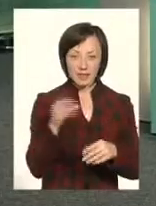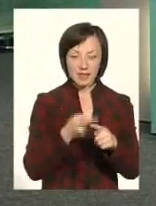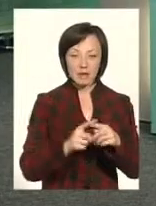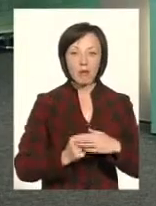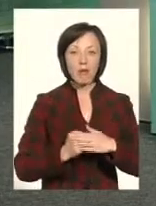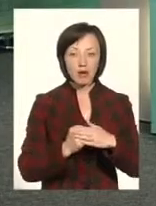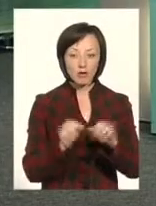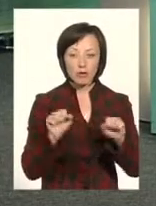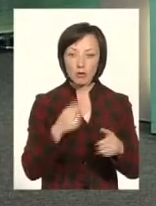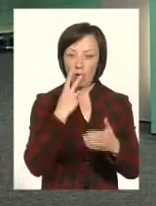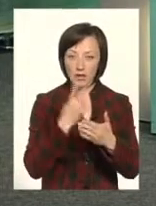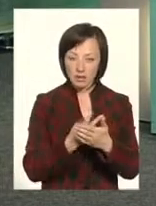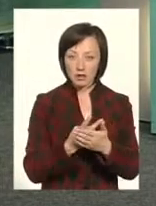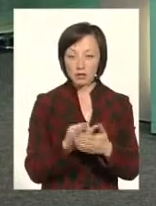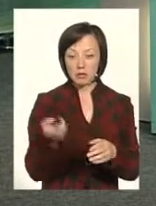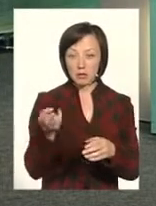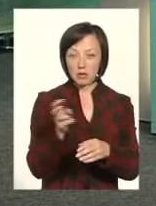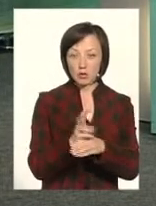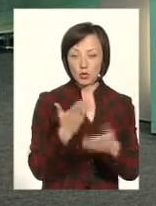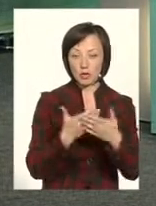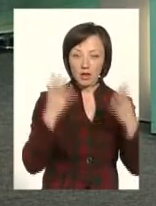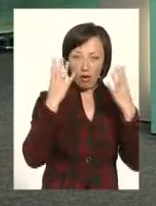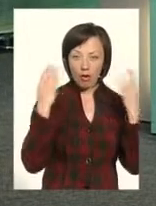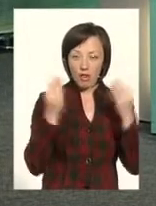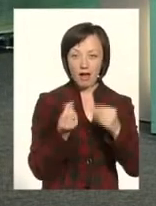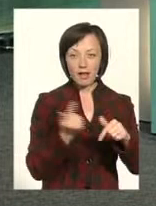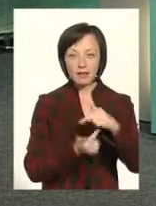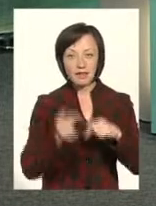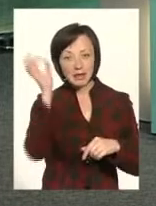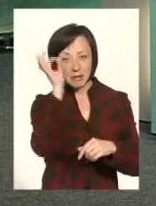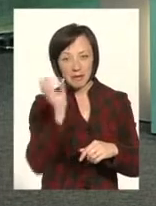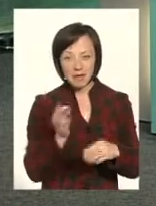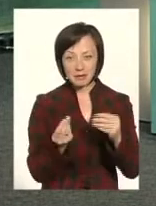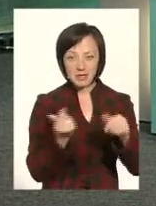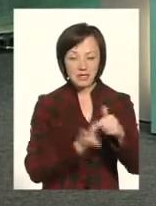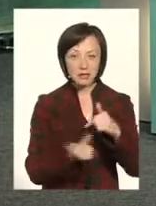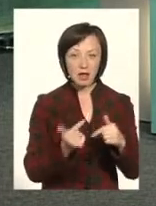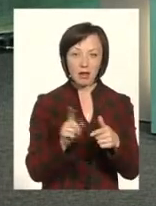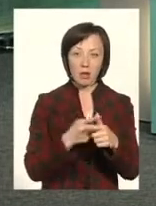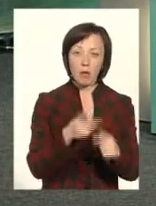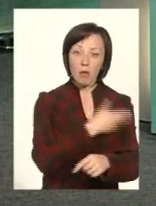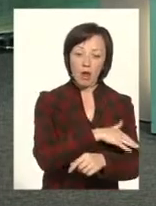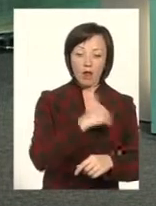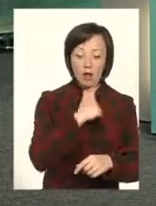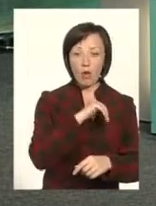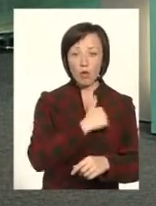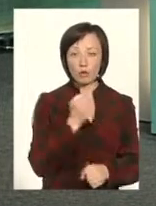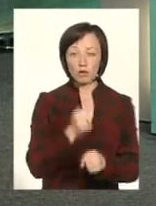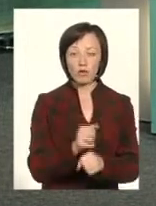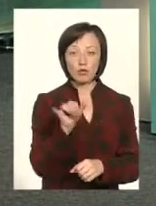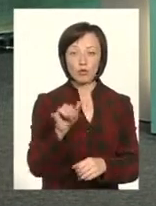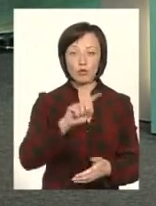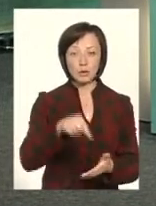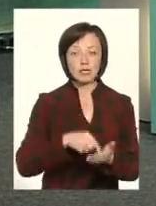база? От що ми можемо показати? Зайшов голландець, німець, там поляк і каже, я хочу працювати в